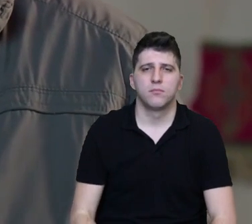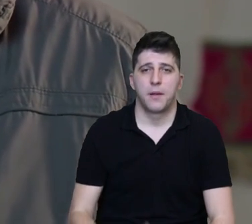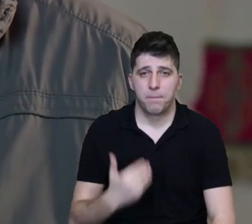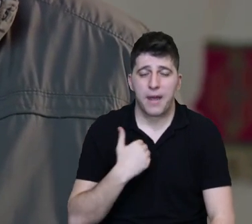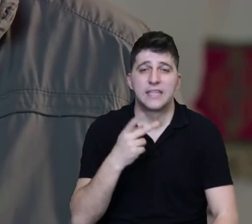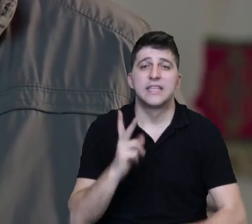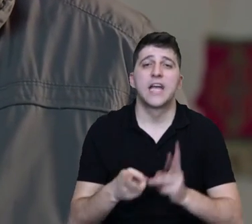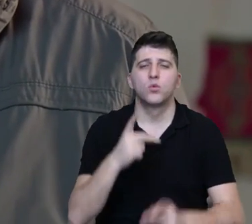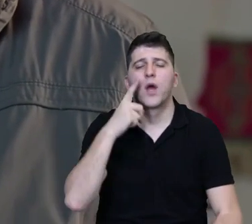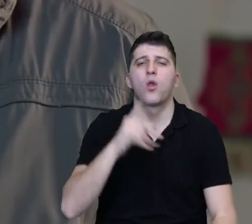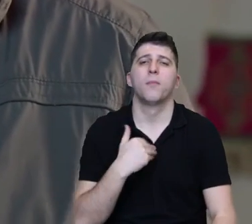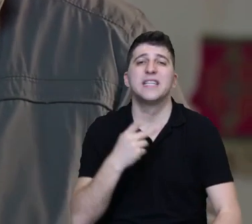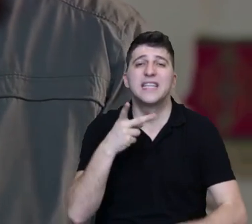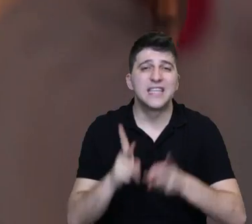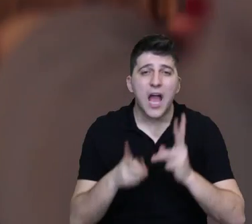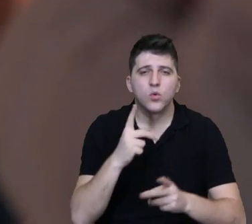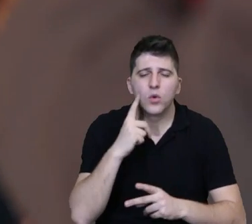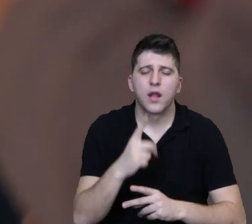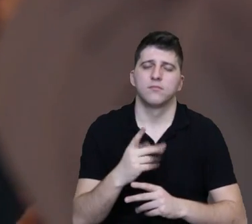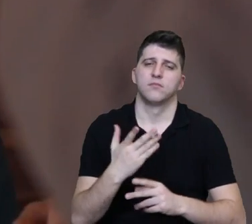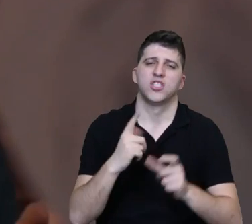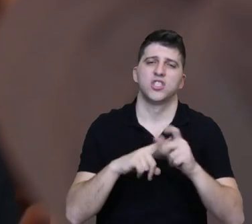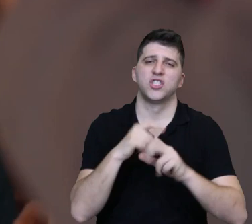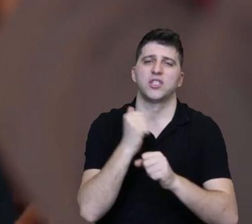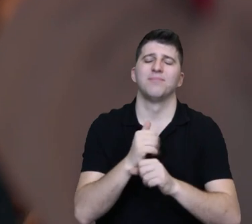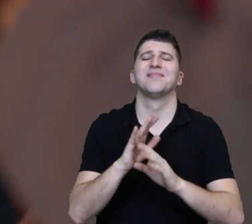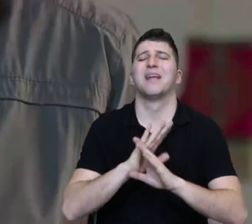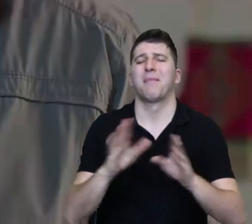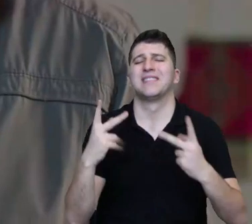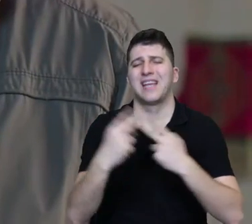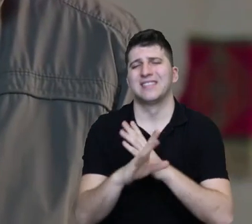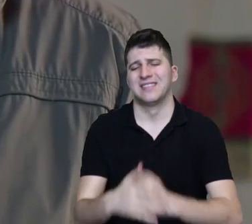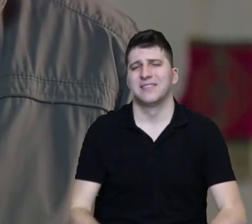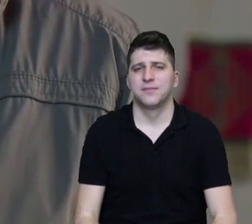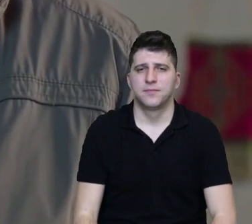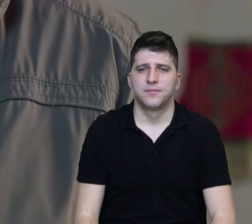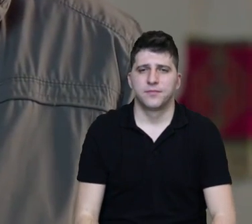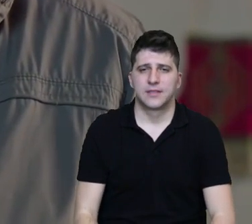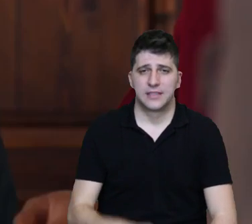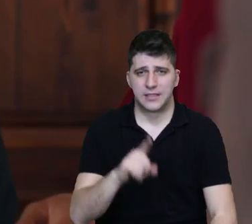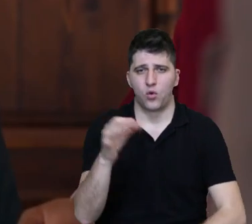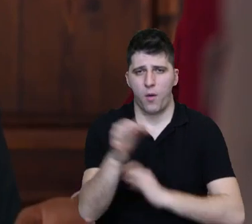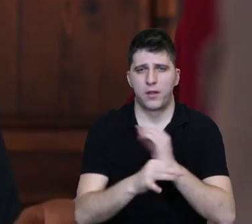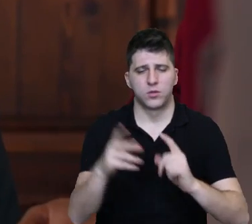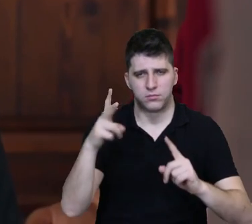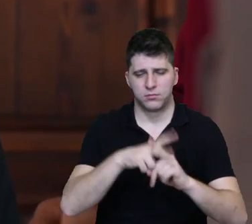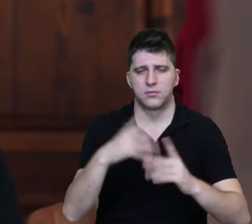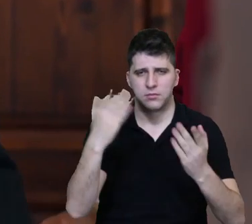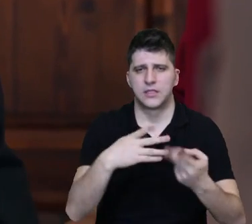ben tiyatroya inanıyorum. Tiyatro antik çağda şimdi... Tamam Asil, kes. Seni de bu operasyona dahil